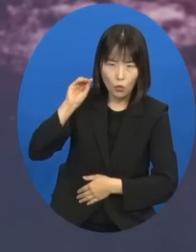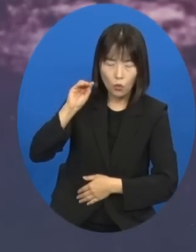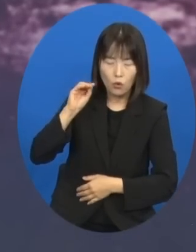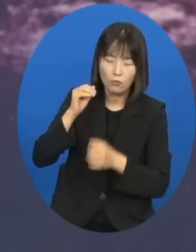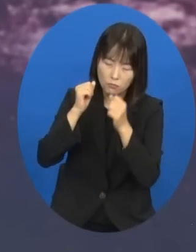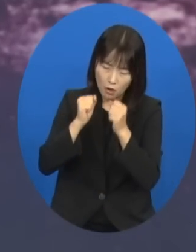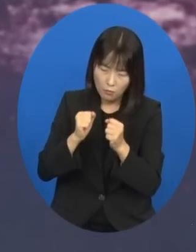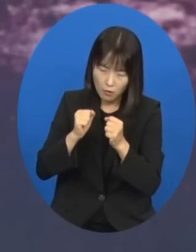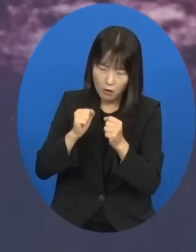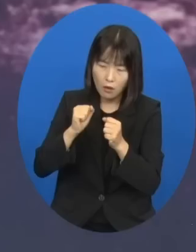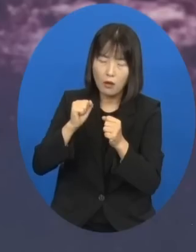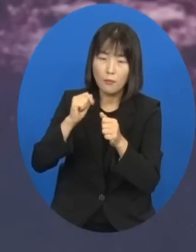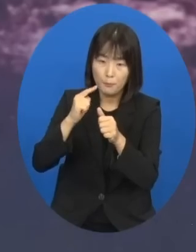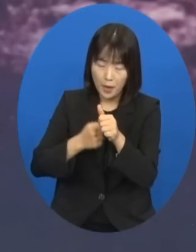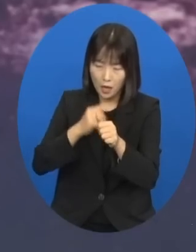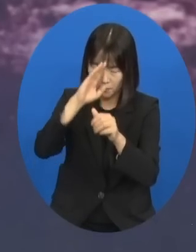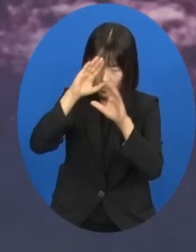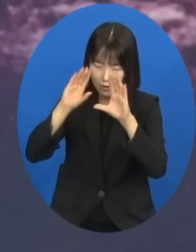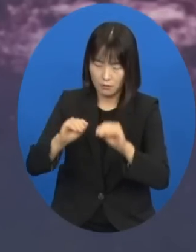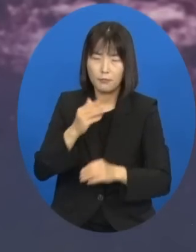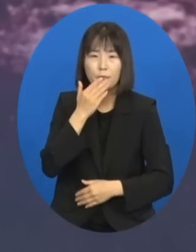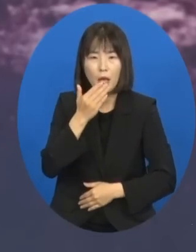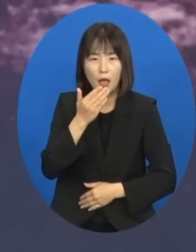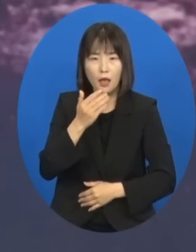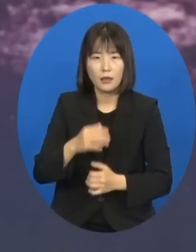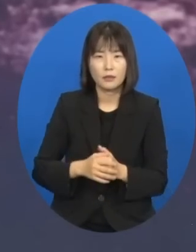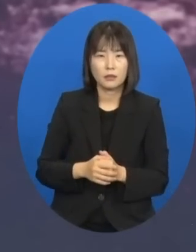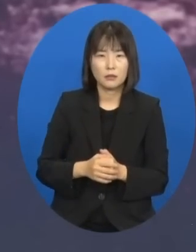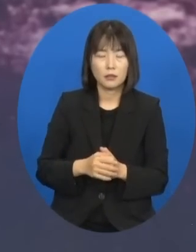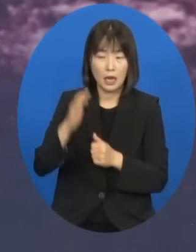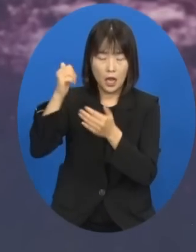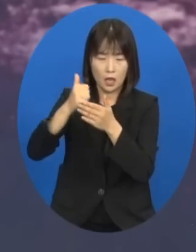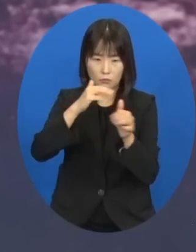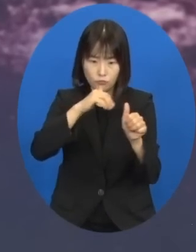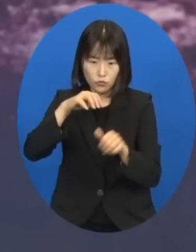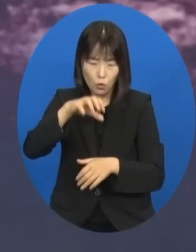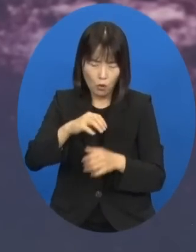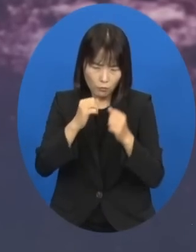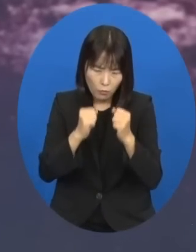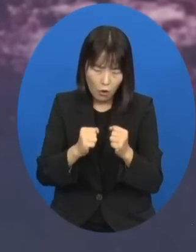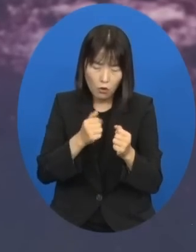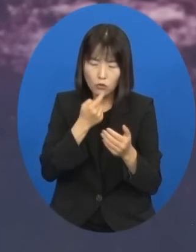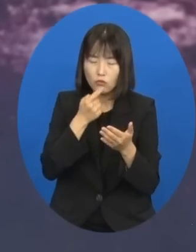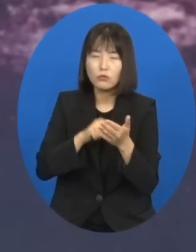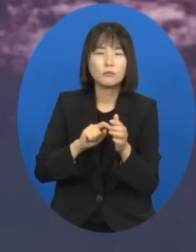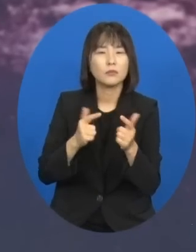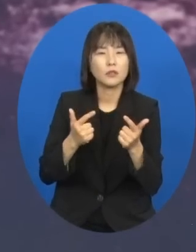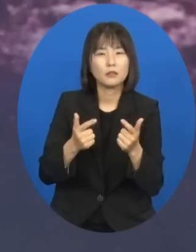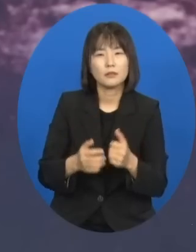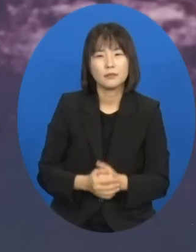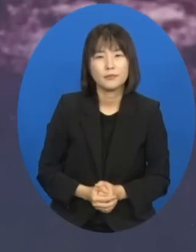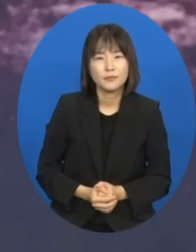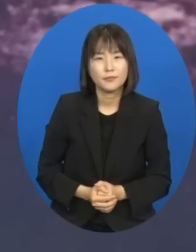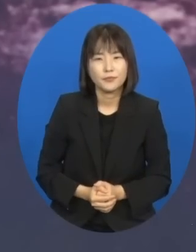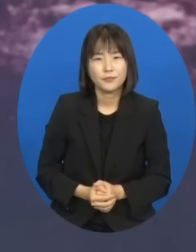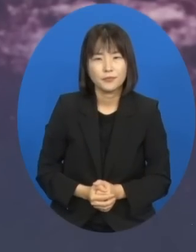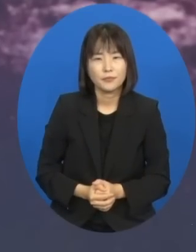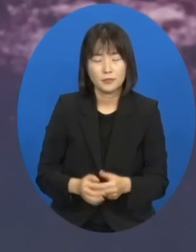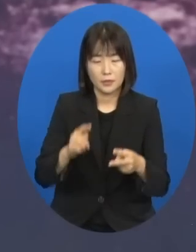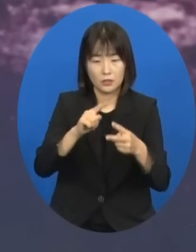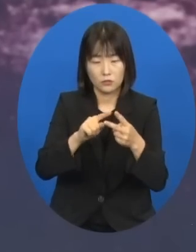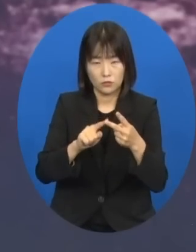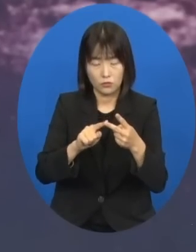것입니다. 여러분 부르신 자리에 머문다는 것은 쉬운 일이 아니에요. 여러 가지 이유가 있는데 크게 두 가지가 오늘 본문에 등장하는데요.